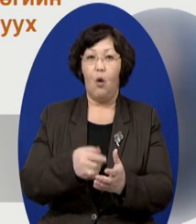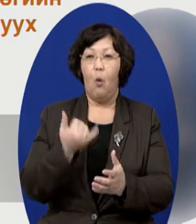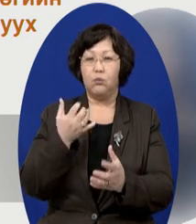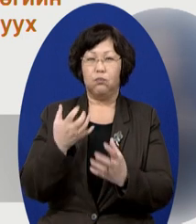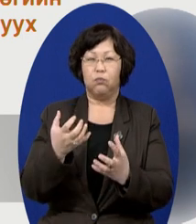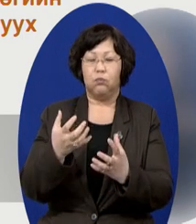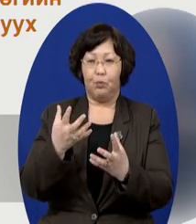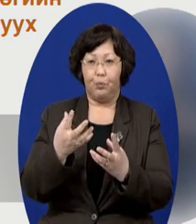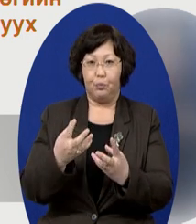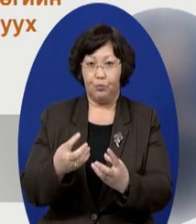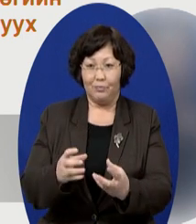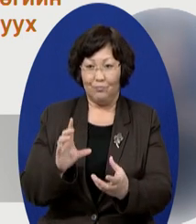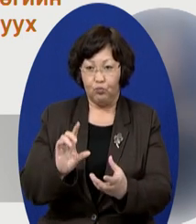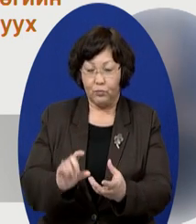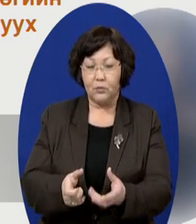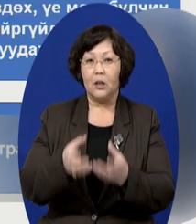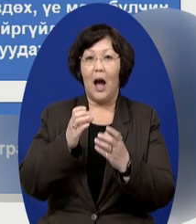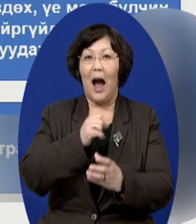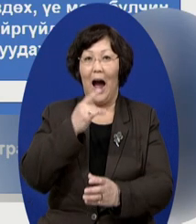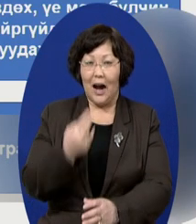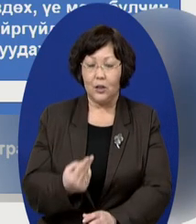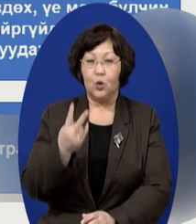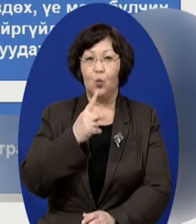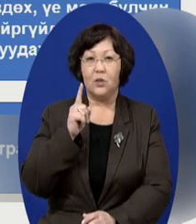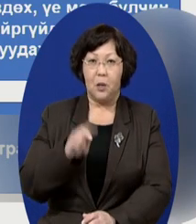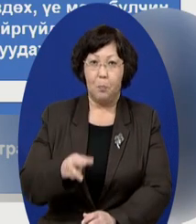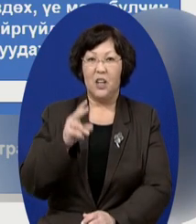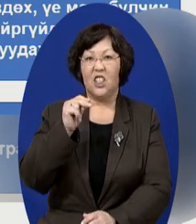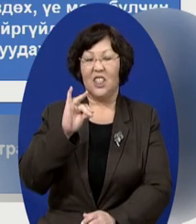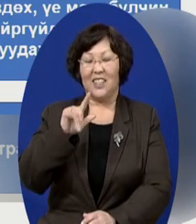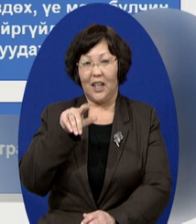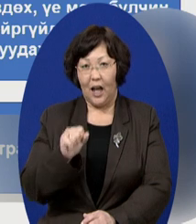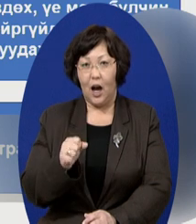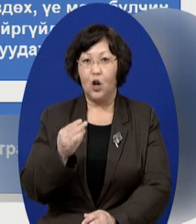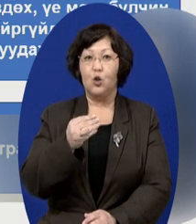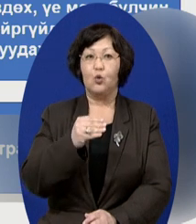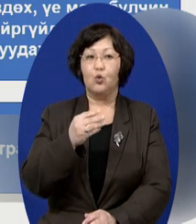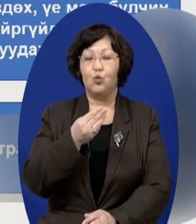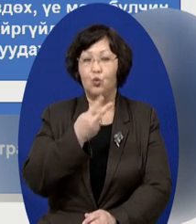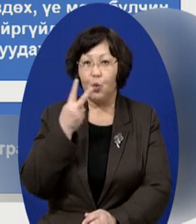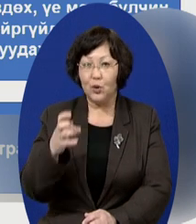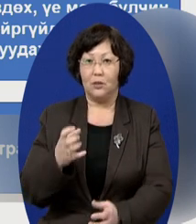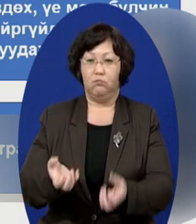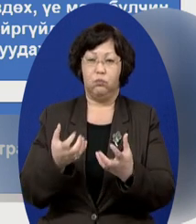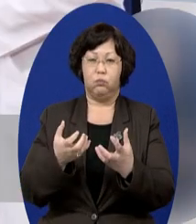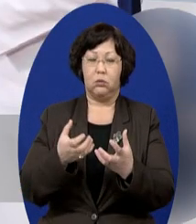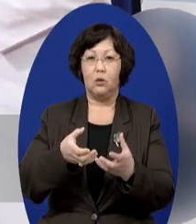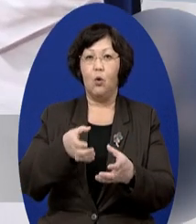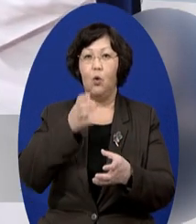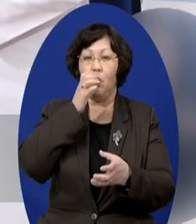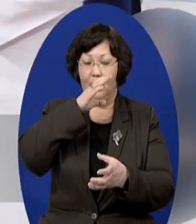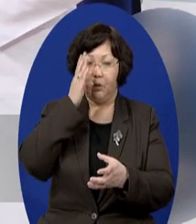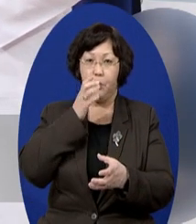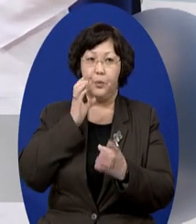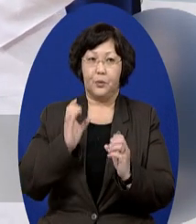буцалсан бүлээн ус, аарц, үзэм, часаргын шүүс зэргийг хэрэглэх нь эхний үеийн шинж тэмдгийг дарах ач холбогдолтой гэлээ. Хэнний шинэ